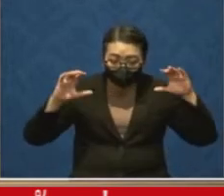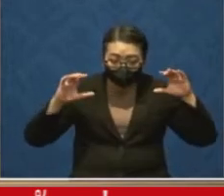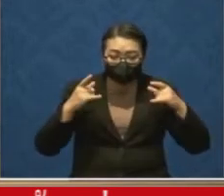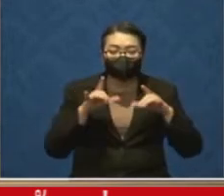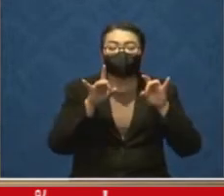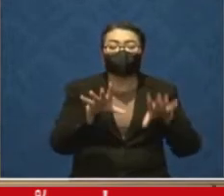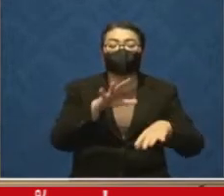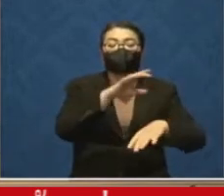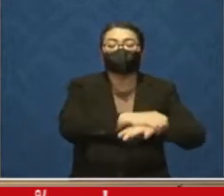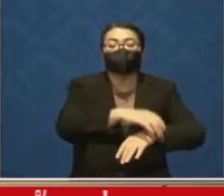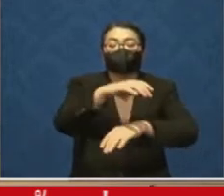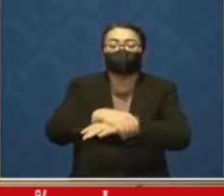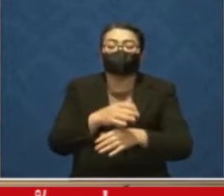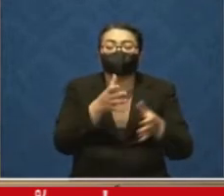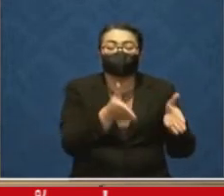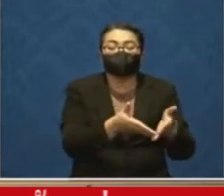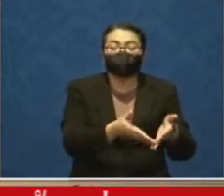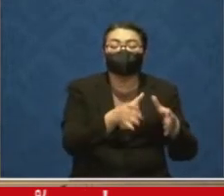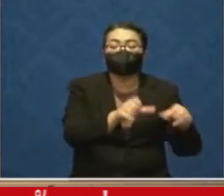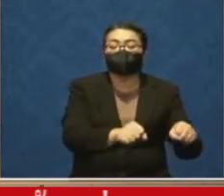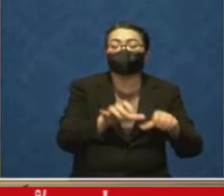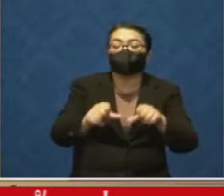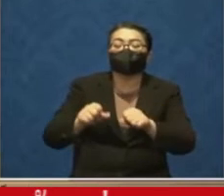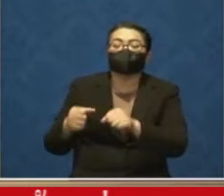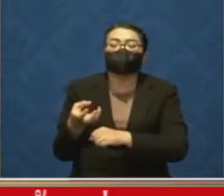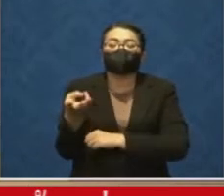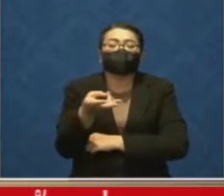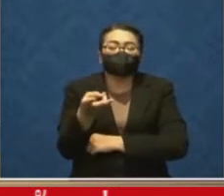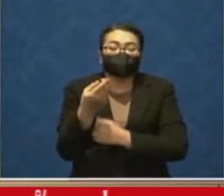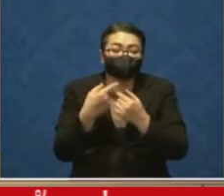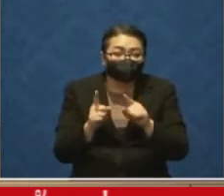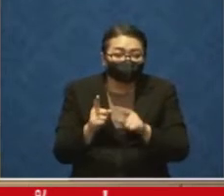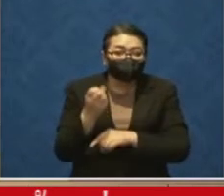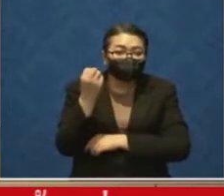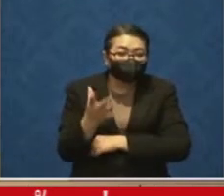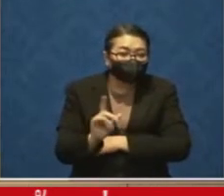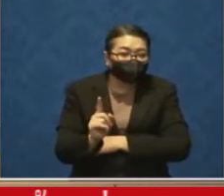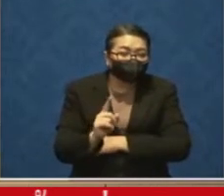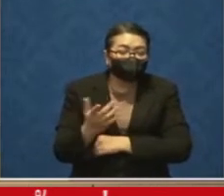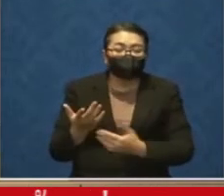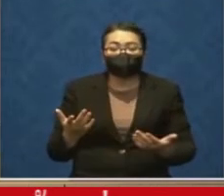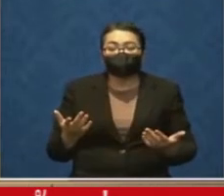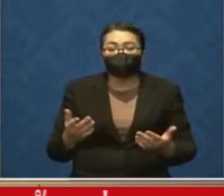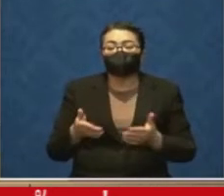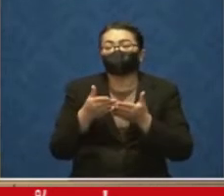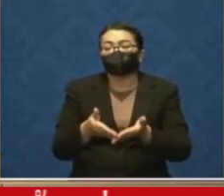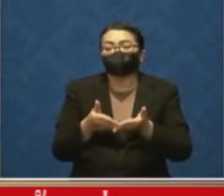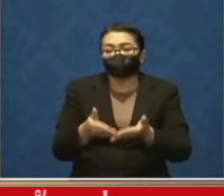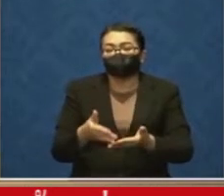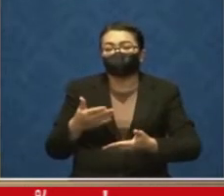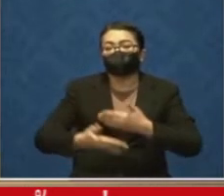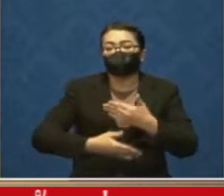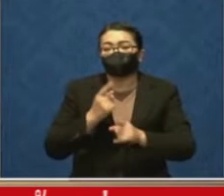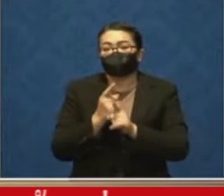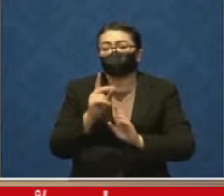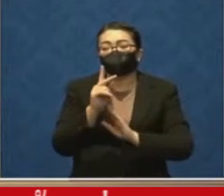้งจับไม่กีลำมีบางลผมวามีแต่วาไม่เยอะครับแต่สิงเยอะกว proposeั้คืออะไรคร soldiขสนั่นก็คือเรือประมงพานิต